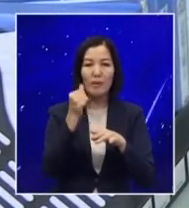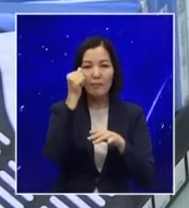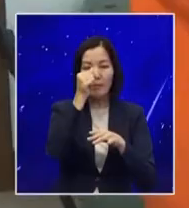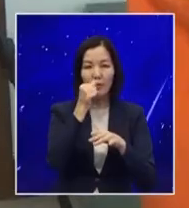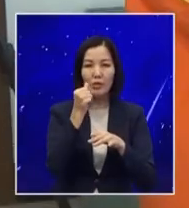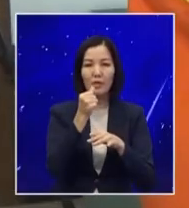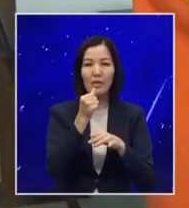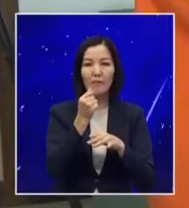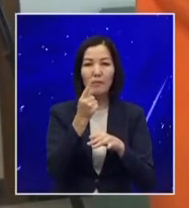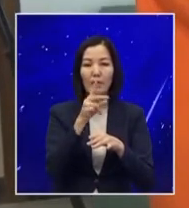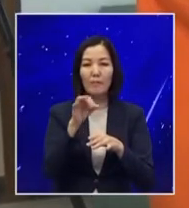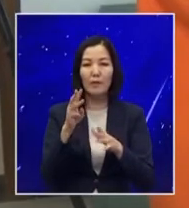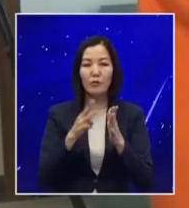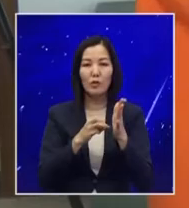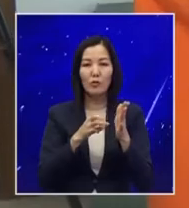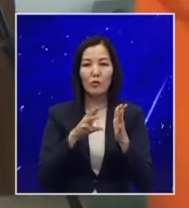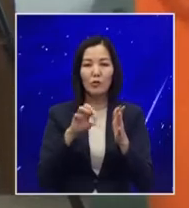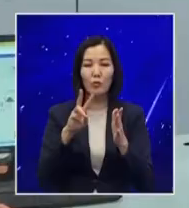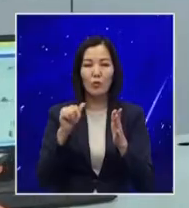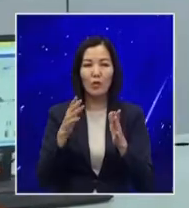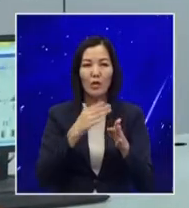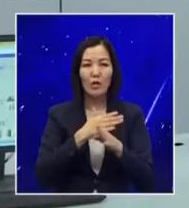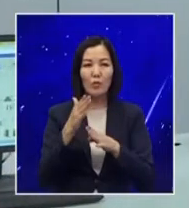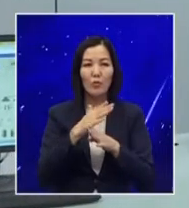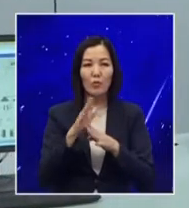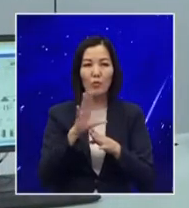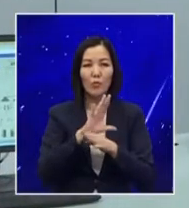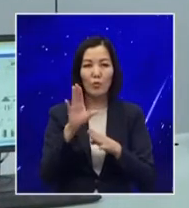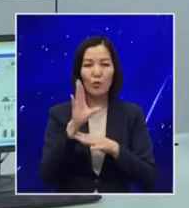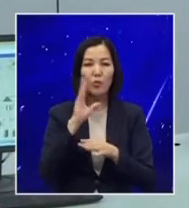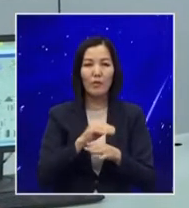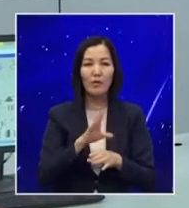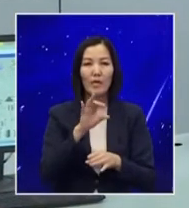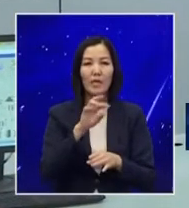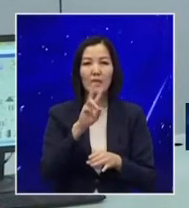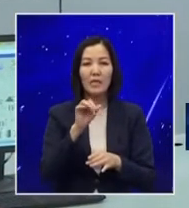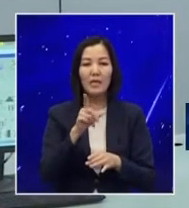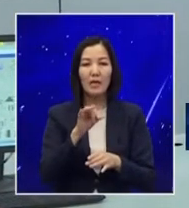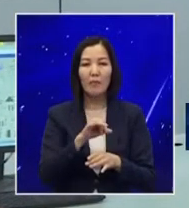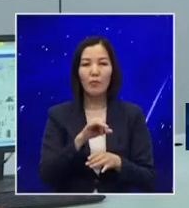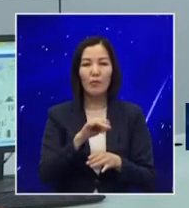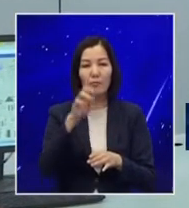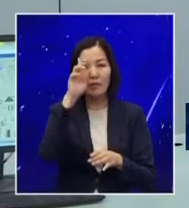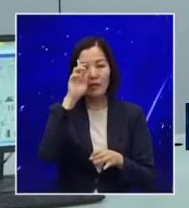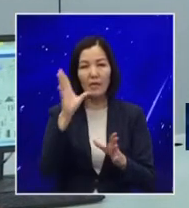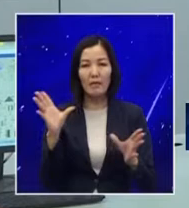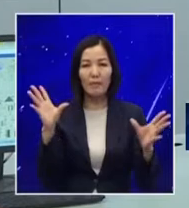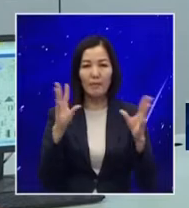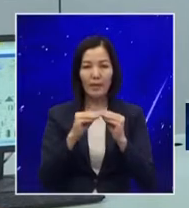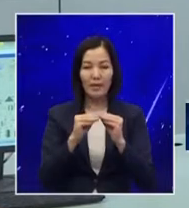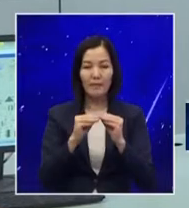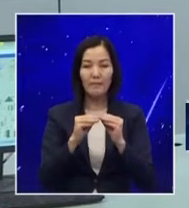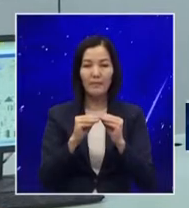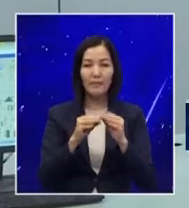1 миллион 200 мың тонна цемент өндіруге қуатты. Сингапур мен Қазақстанның екі мемлекеттің үлесі бар.